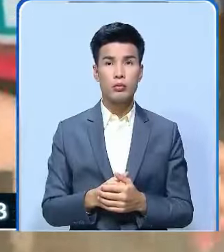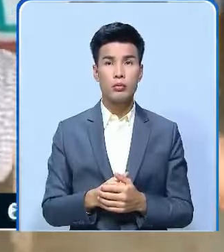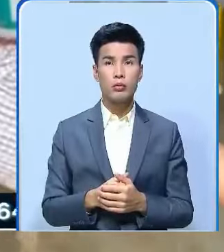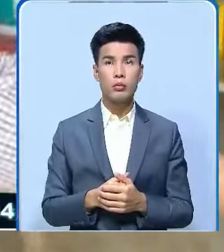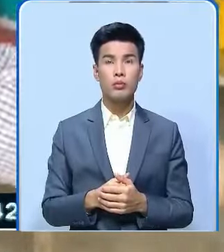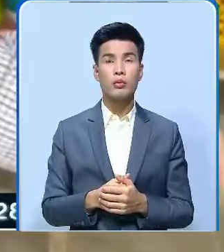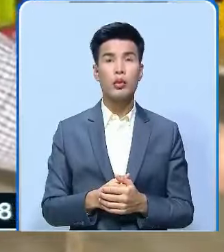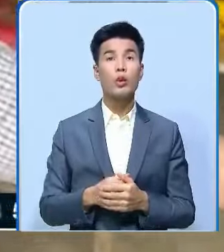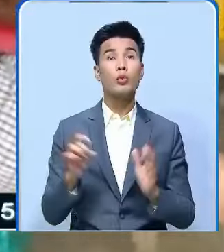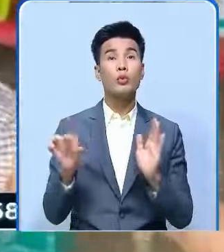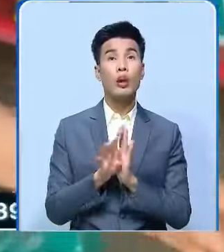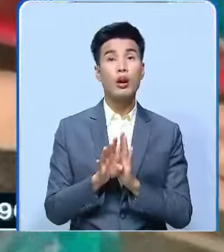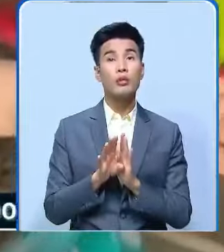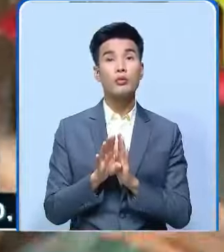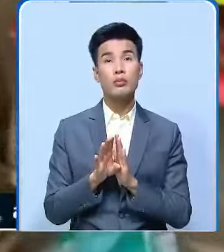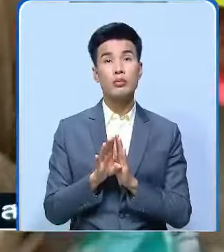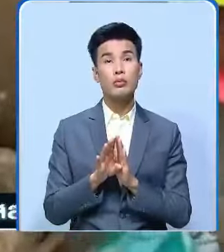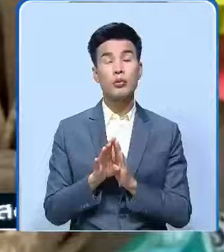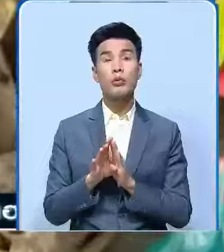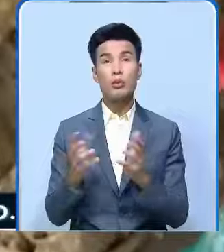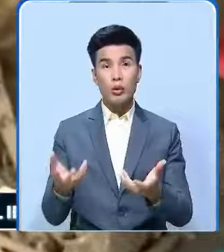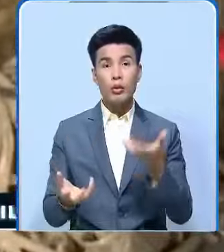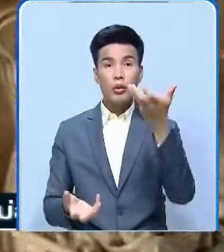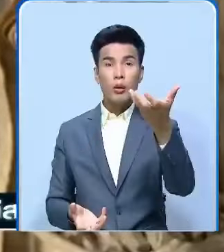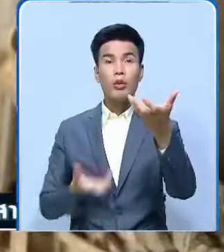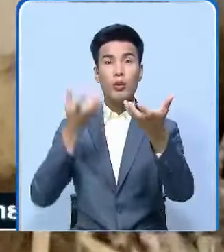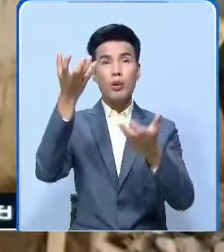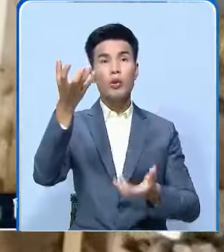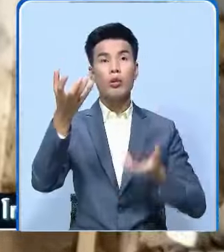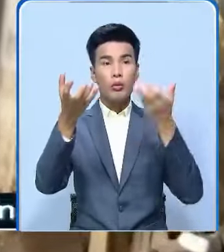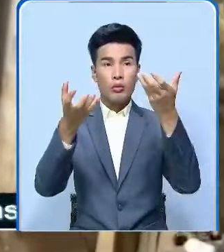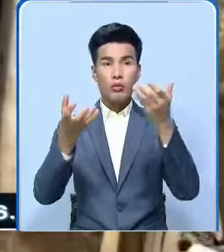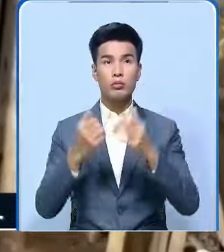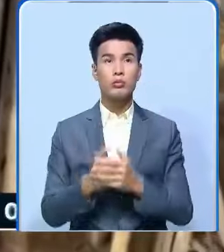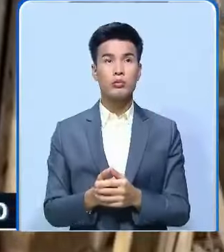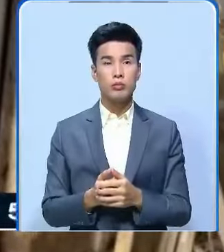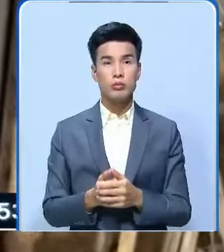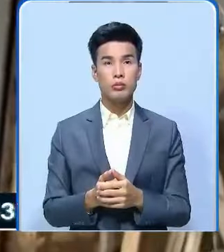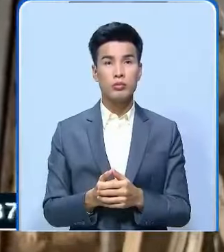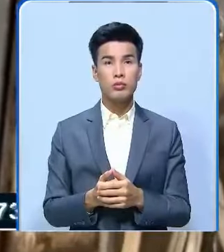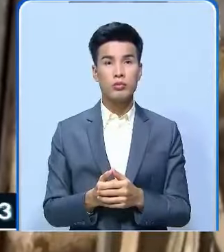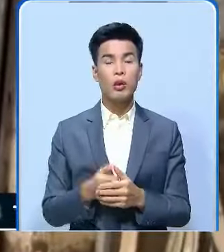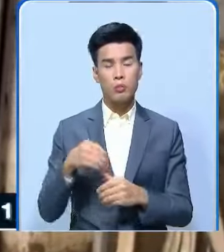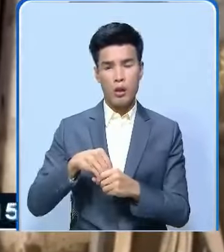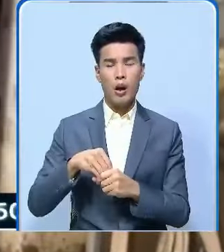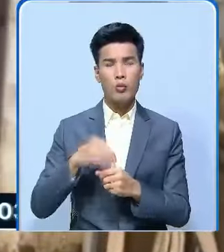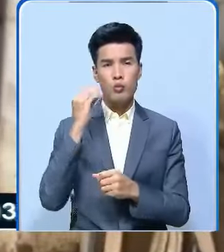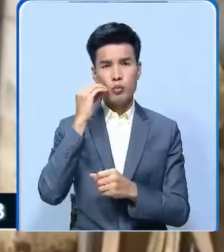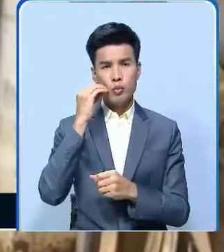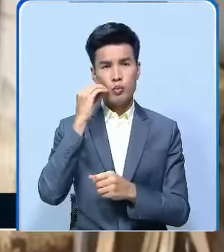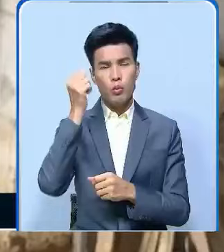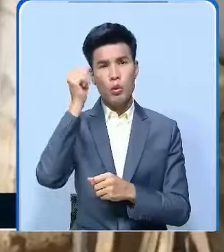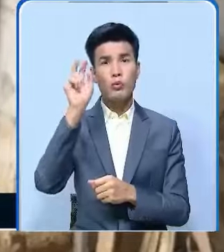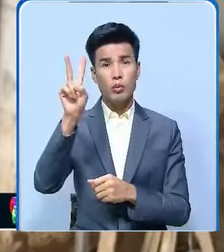ทยก็ต้องหนีเข้าไปเอาในเอาทานให้เขาทับข้างนอกก็ติดอยู่ในบ้านศพวัน